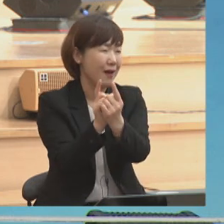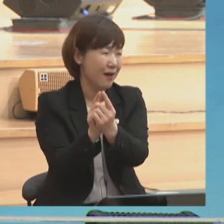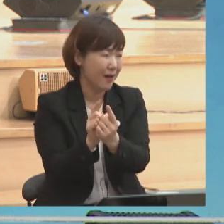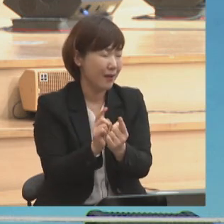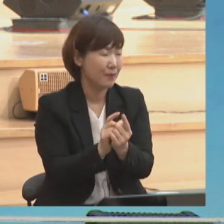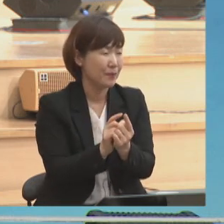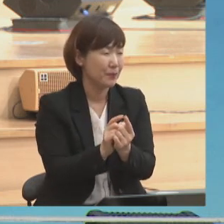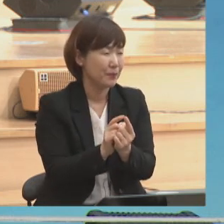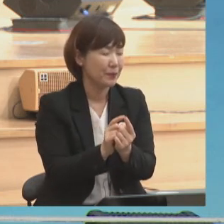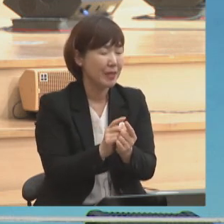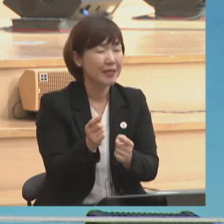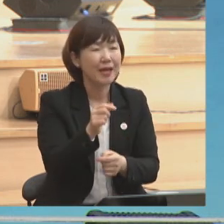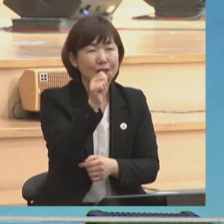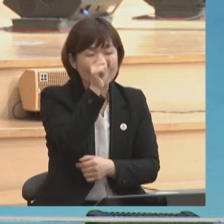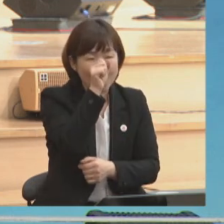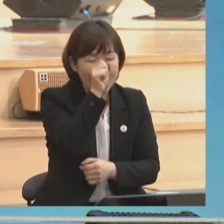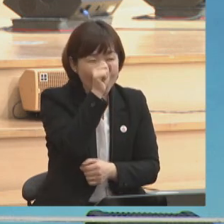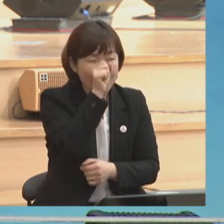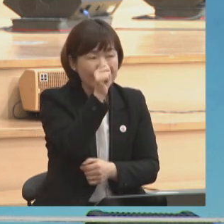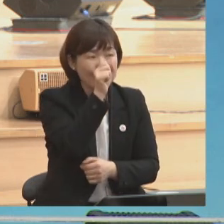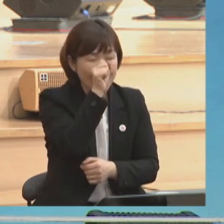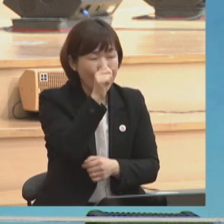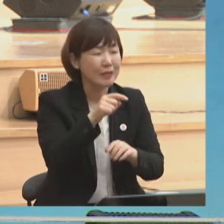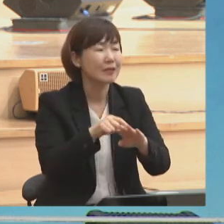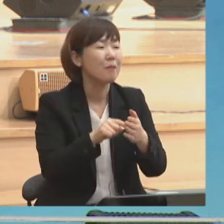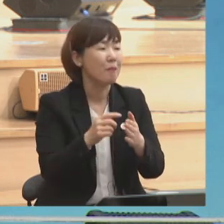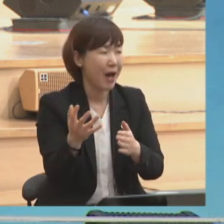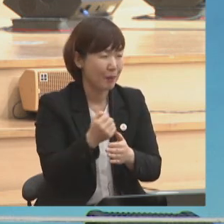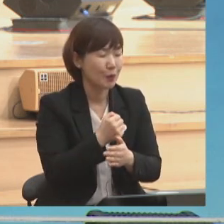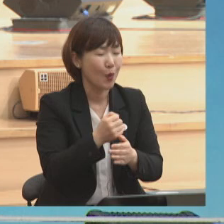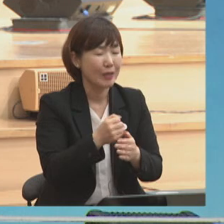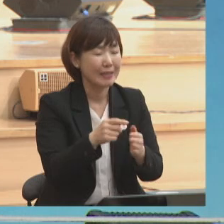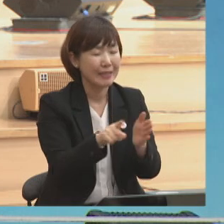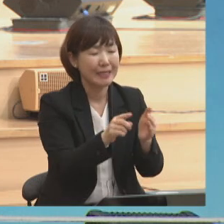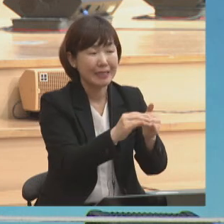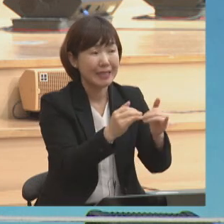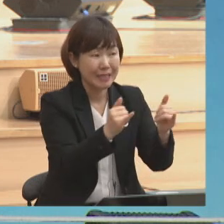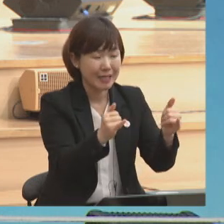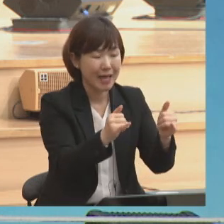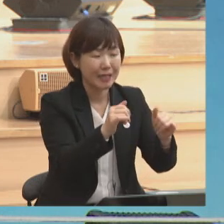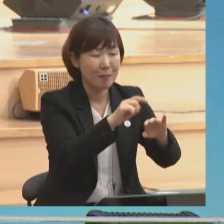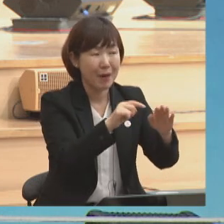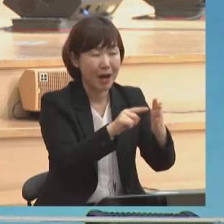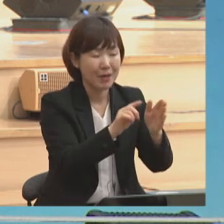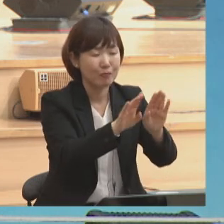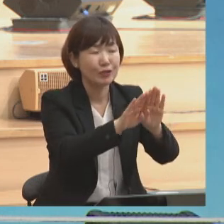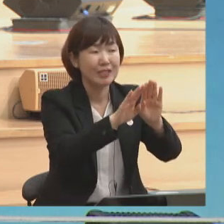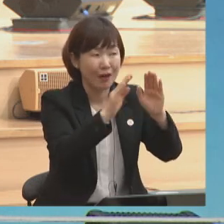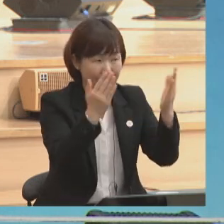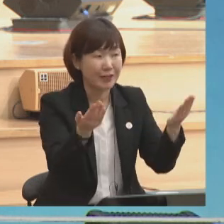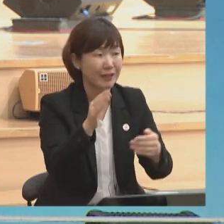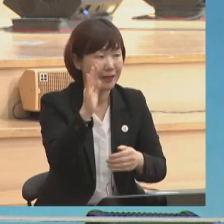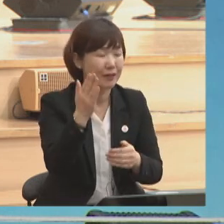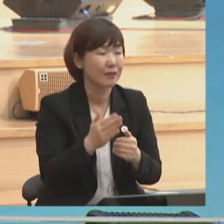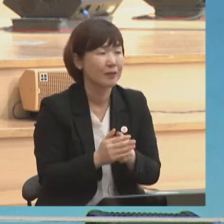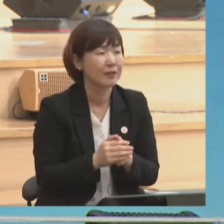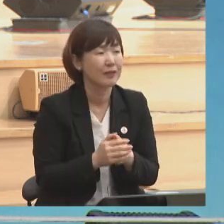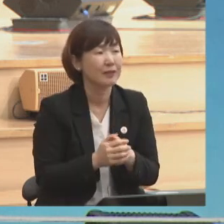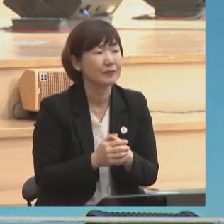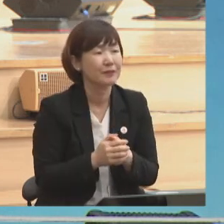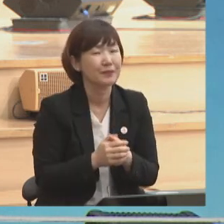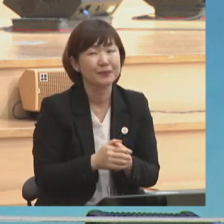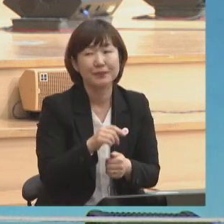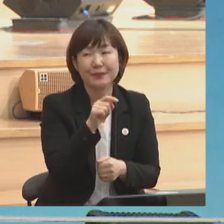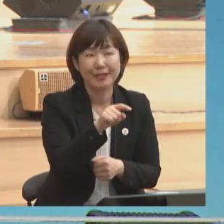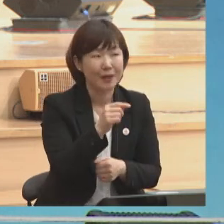있는 접촉으로 태신자의 마음의 문은 열리게 되는 줄 믿습니다. 이거